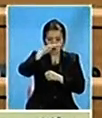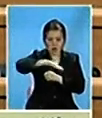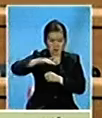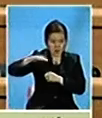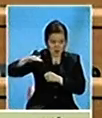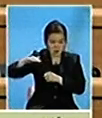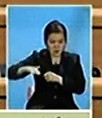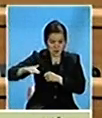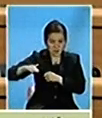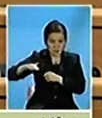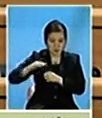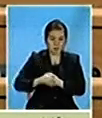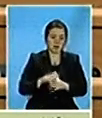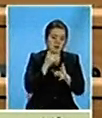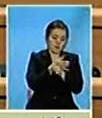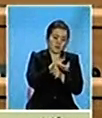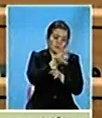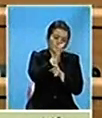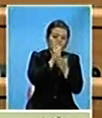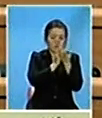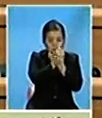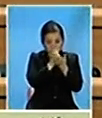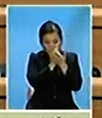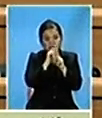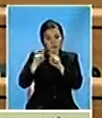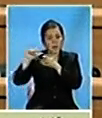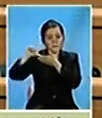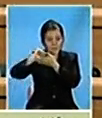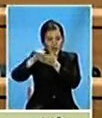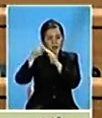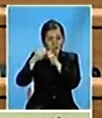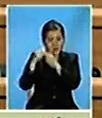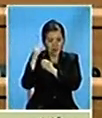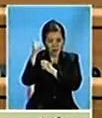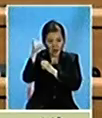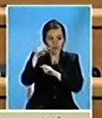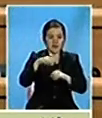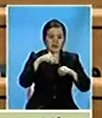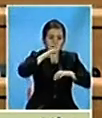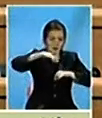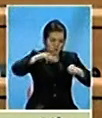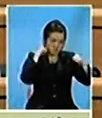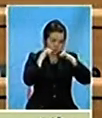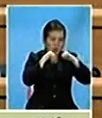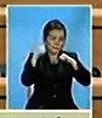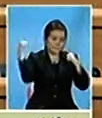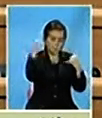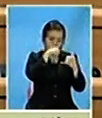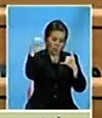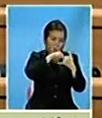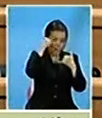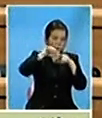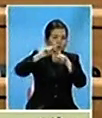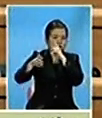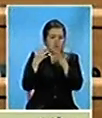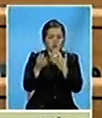หมายถึงว่าเสพสุรายาเสพติดนั้นแก้ได้ปัญหาเรื่องของเด็กตีกันคือเด็กใช้ความรุนแรงไม่ว่าจะเป็นอาชีว